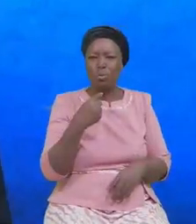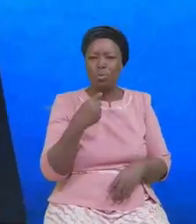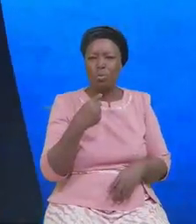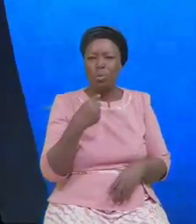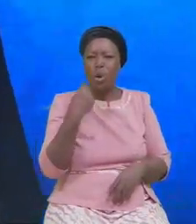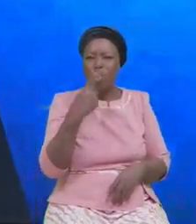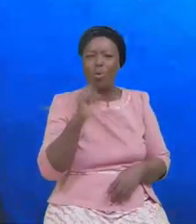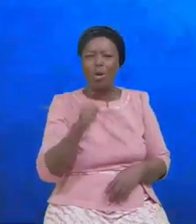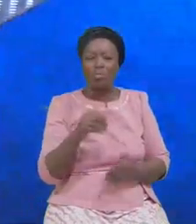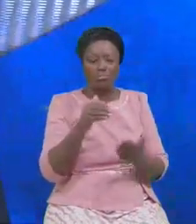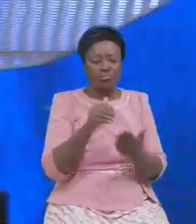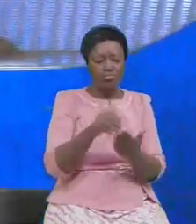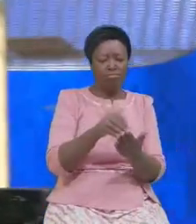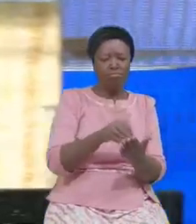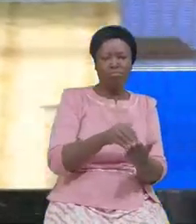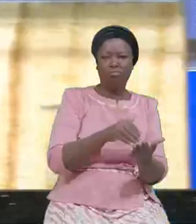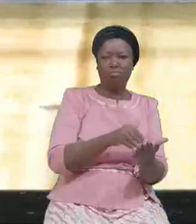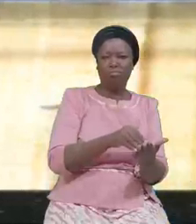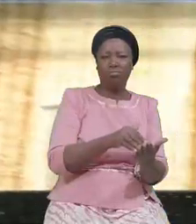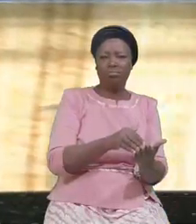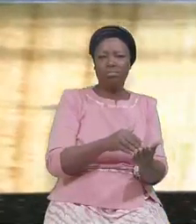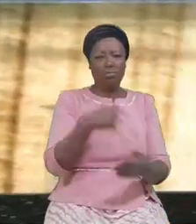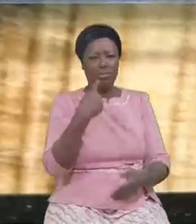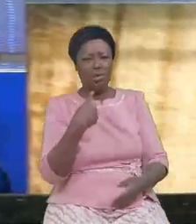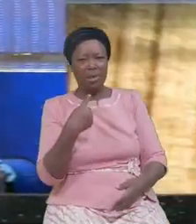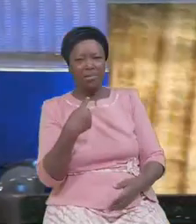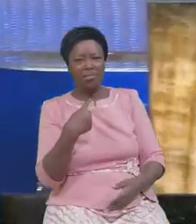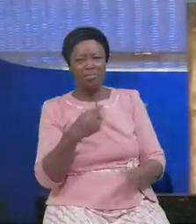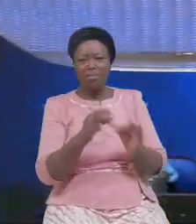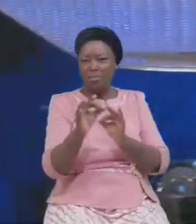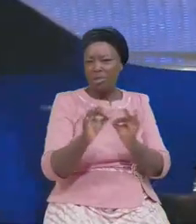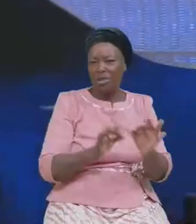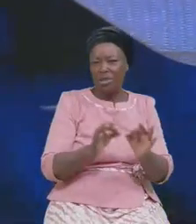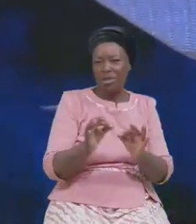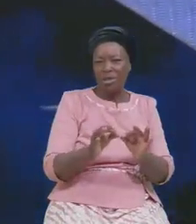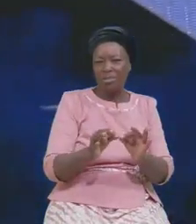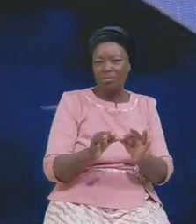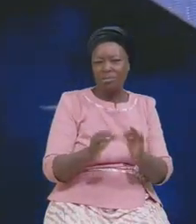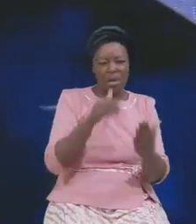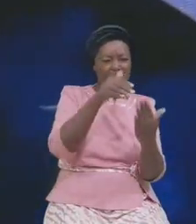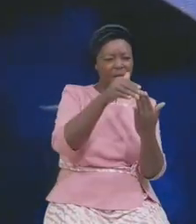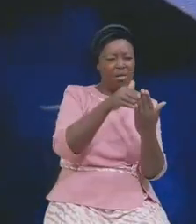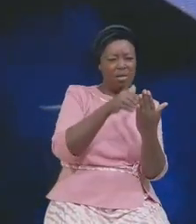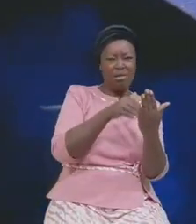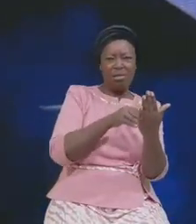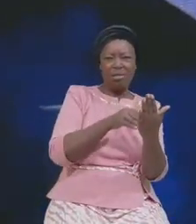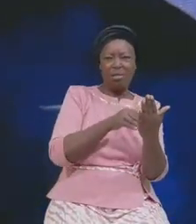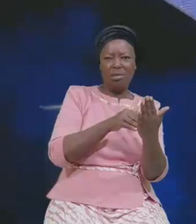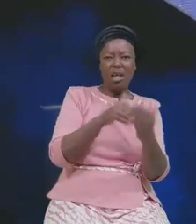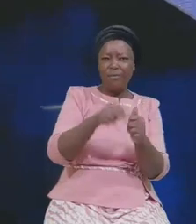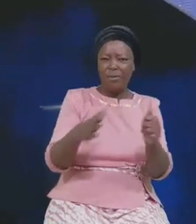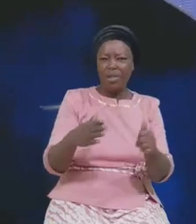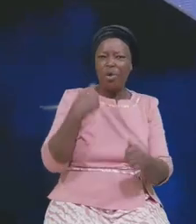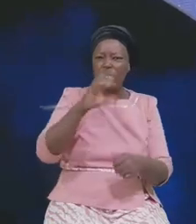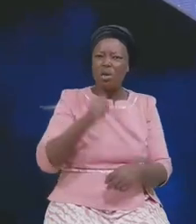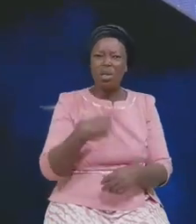énumérer? Qui peut dire? Qui peut décrire? Qui peut lister de façon